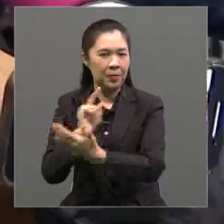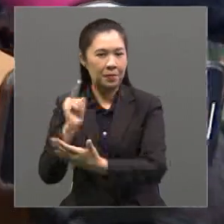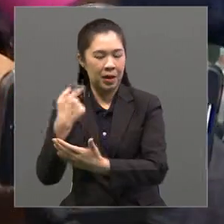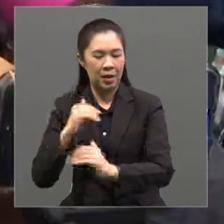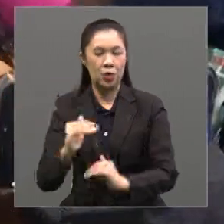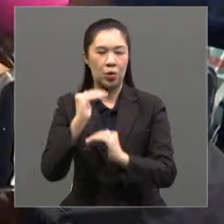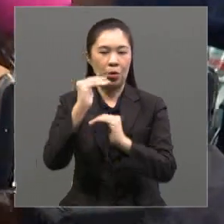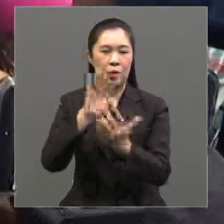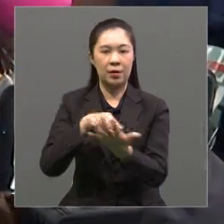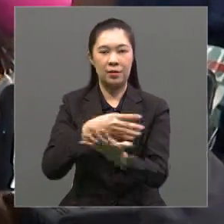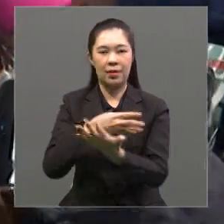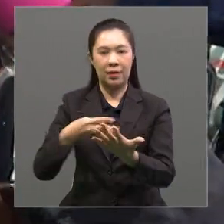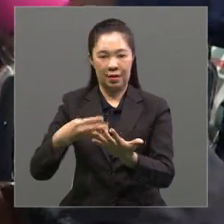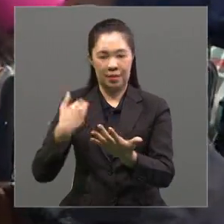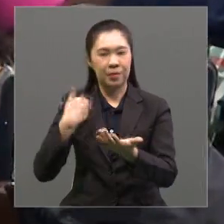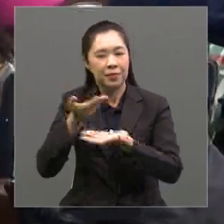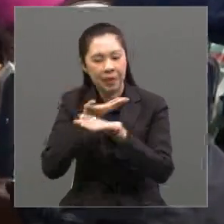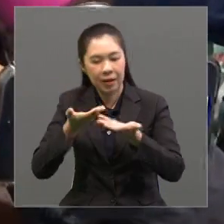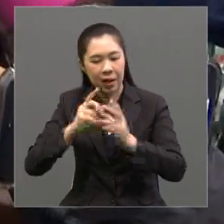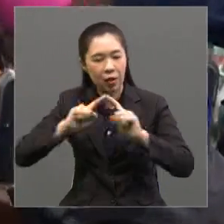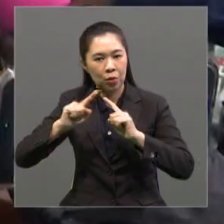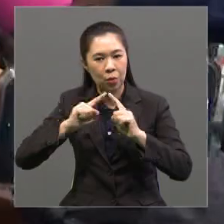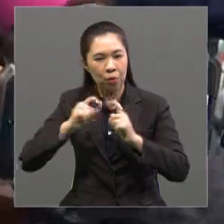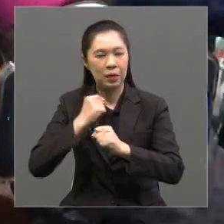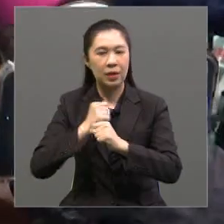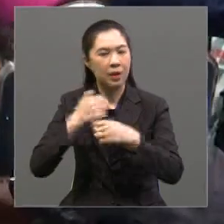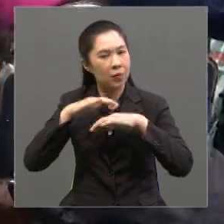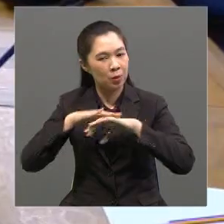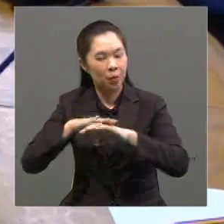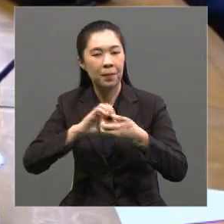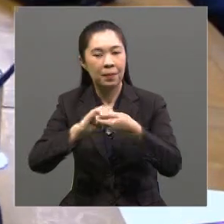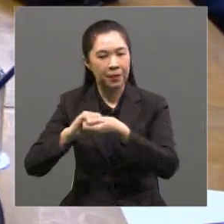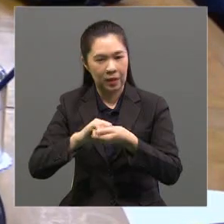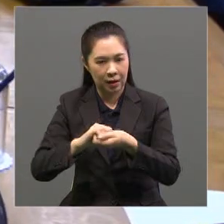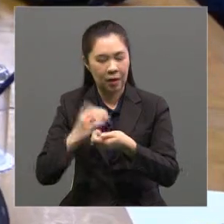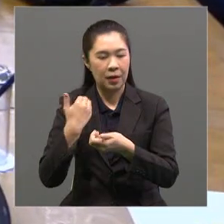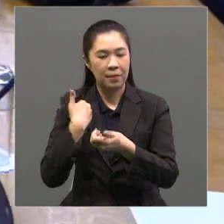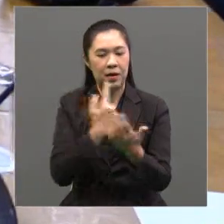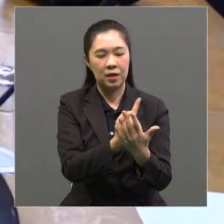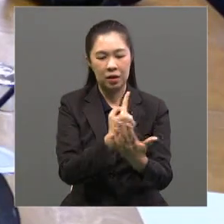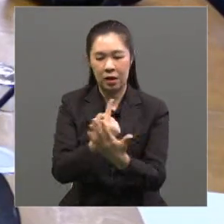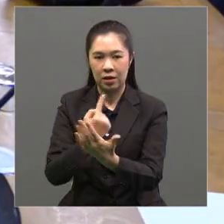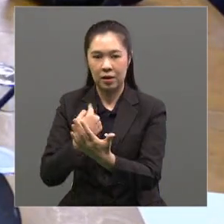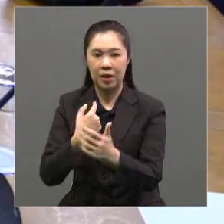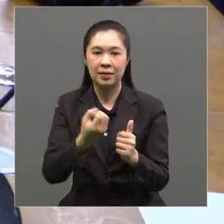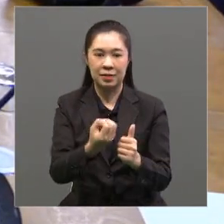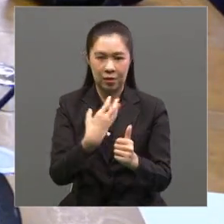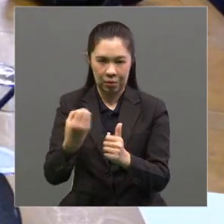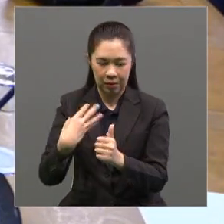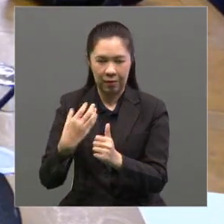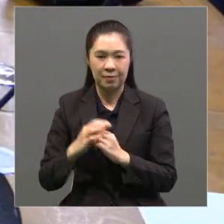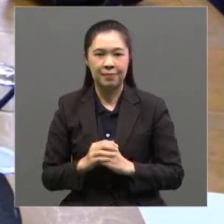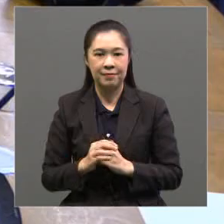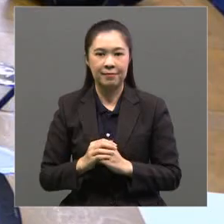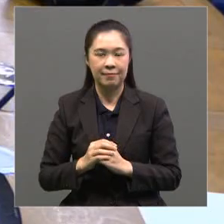นโยบายพรรครวมถึงหารือแนวทางการทำงานร่วมกันที่คณะทำงานของทั้ง8พรรคนำเสนอในที่ประชุมหัวหน้าพรรค